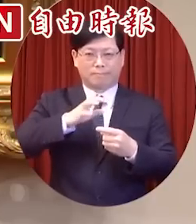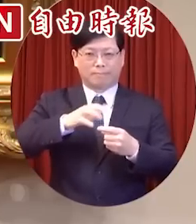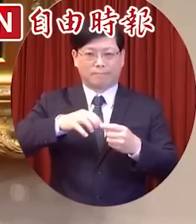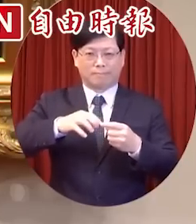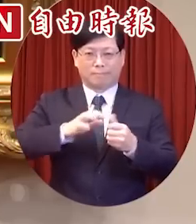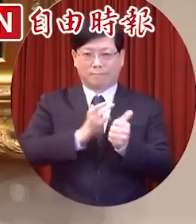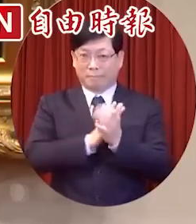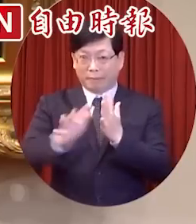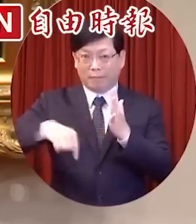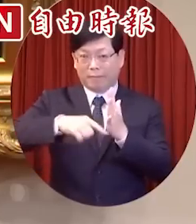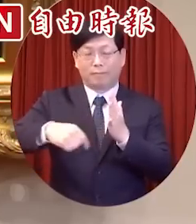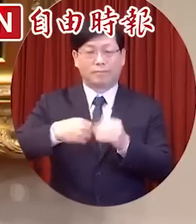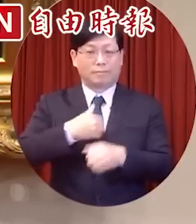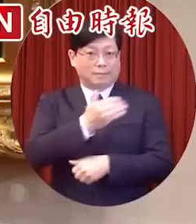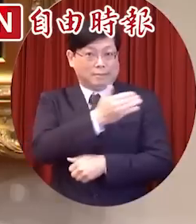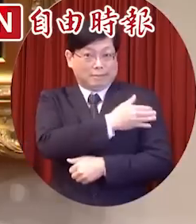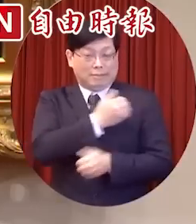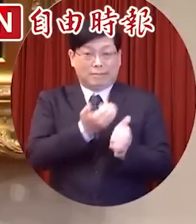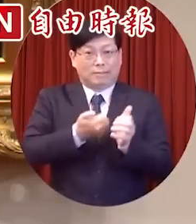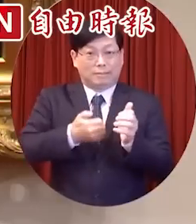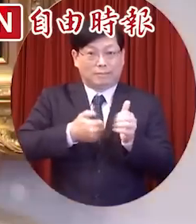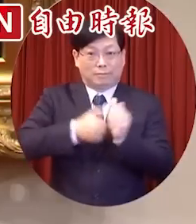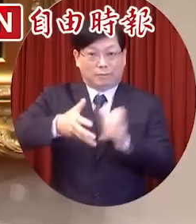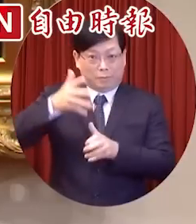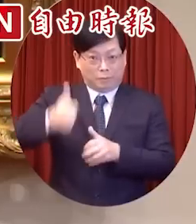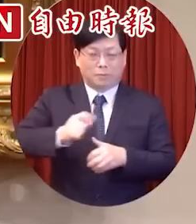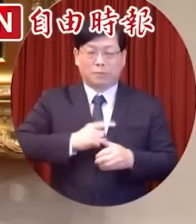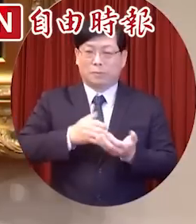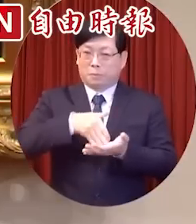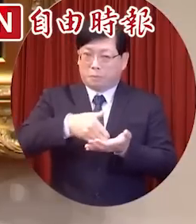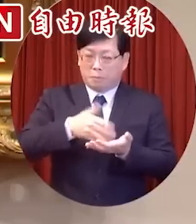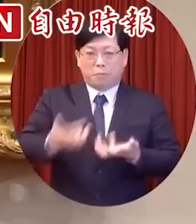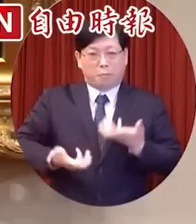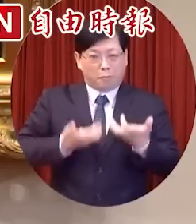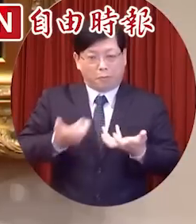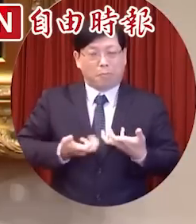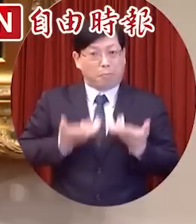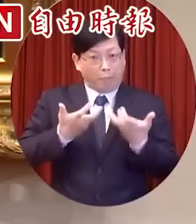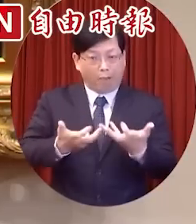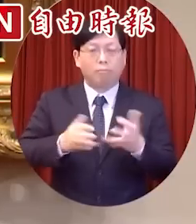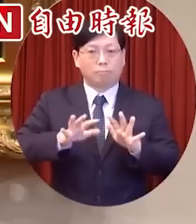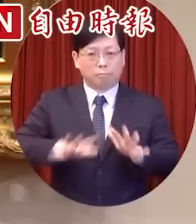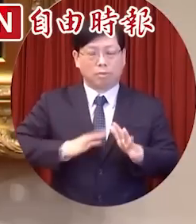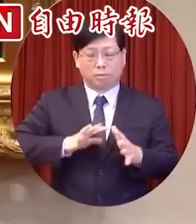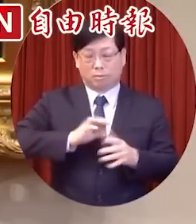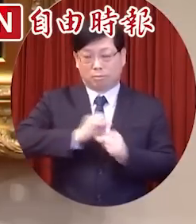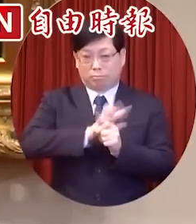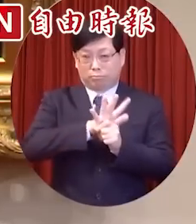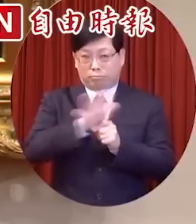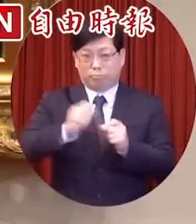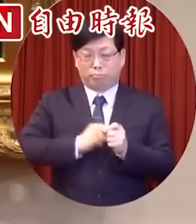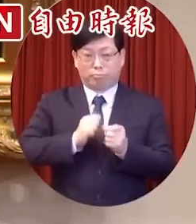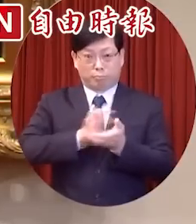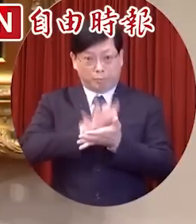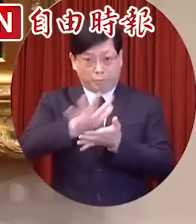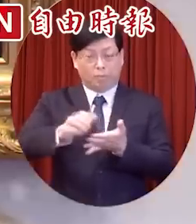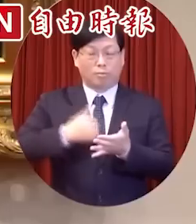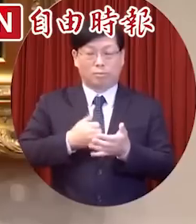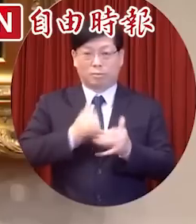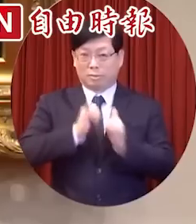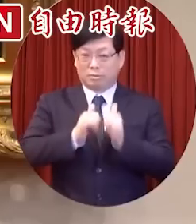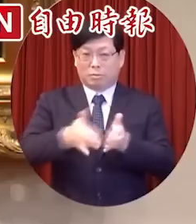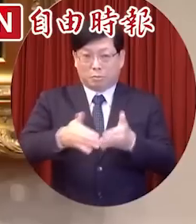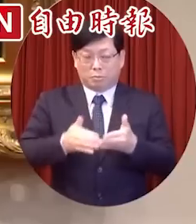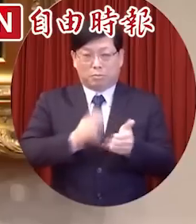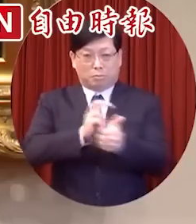陈前总统的温暖、无私、奉献，正是当前疫后社会疗愈、照顾人